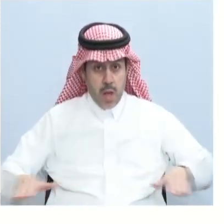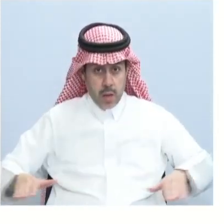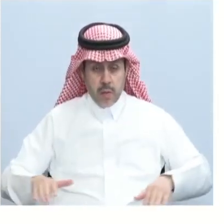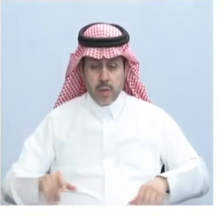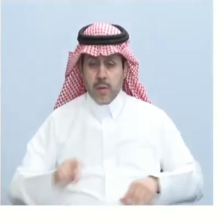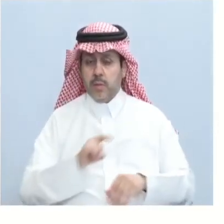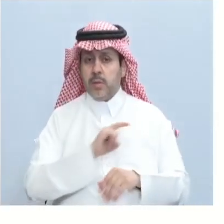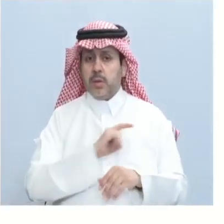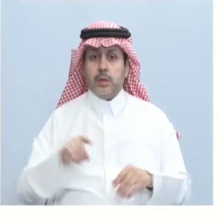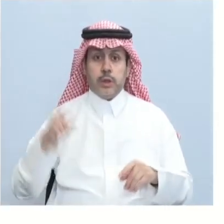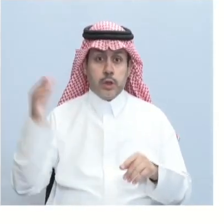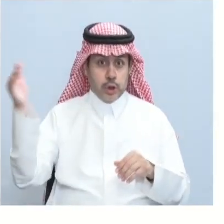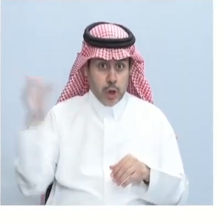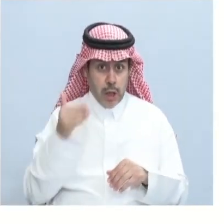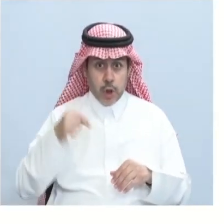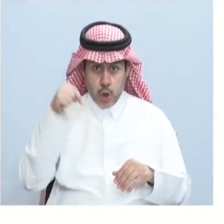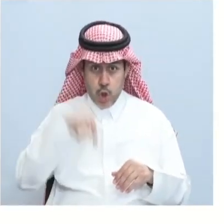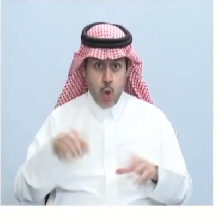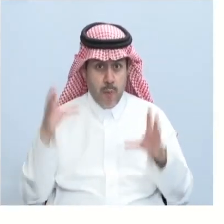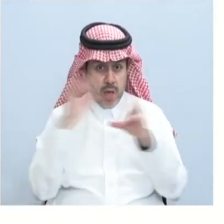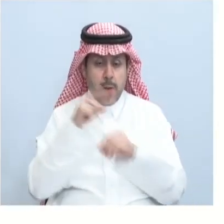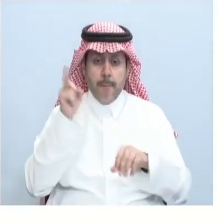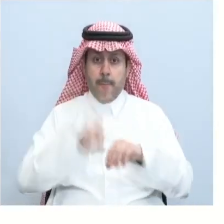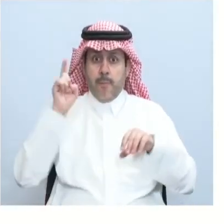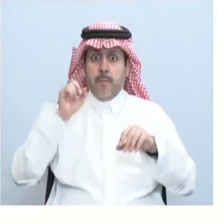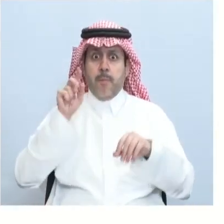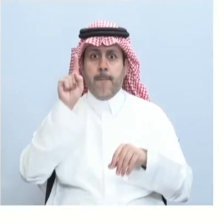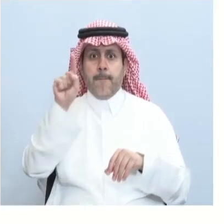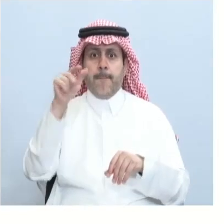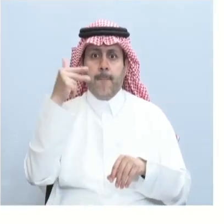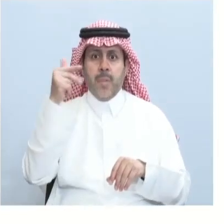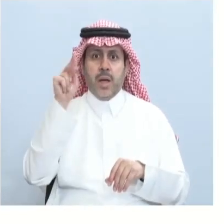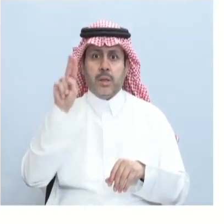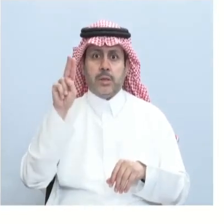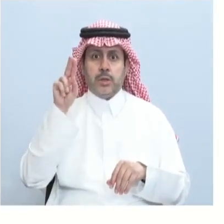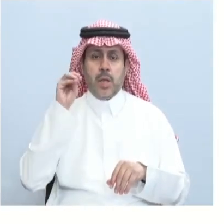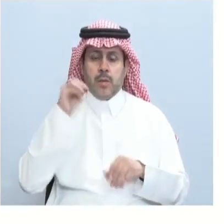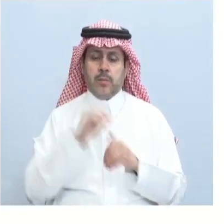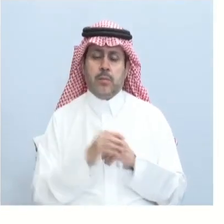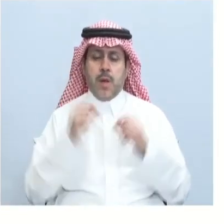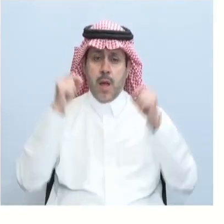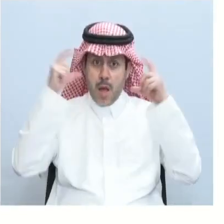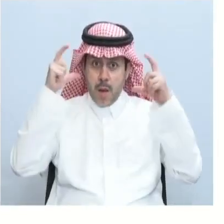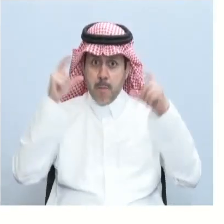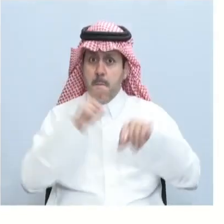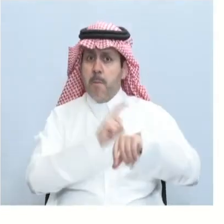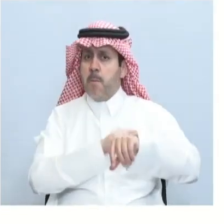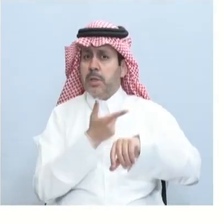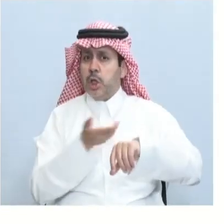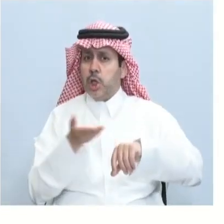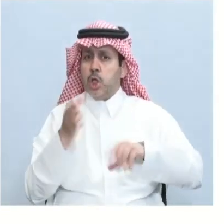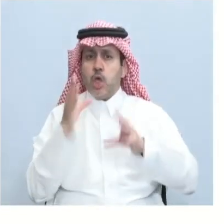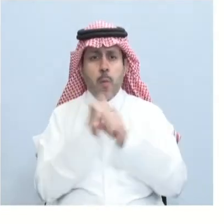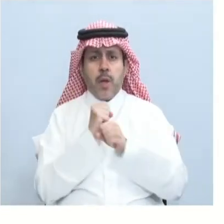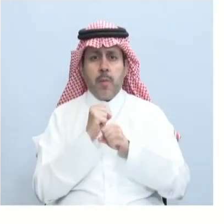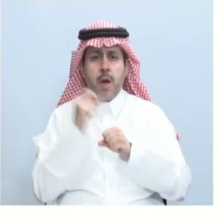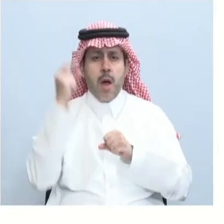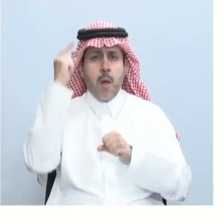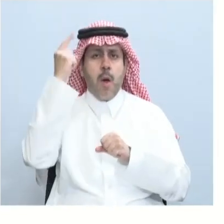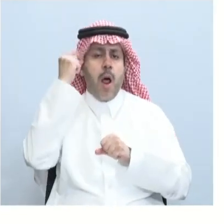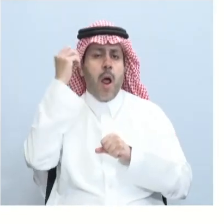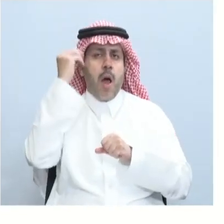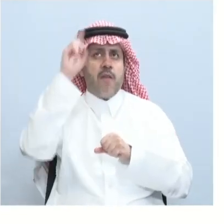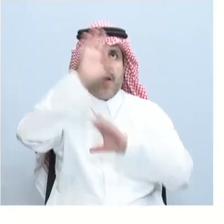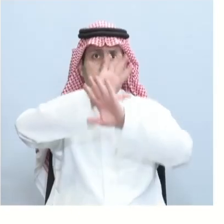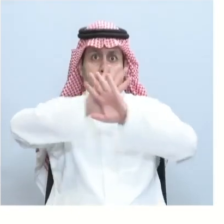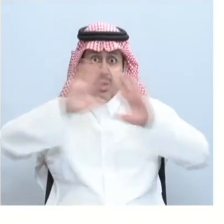يسالونك كانك حفي عنها قل انما علمها عند الله ولكن اكثر الناس لا يعلمون